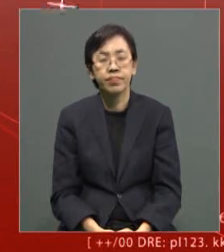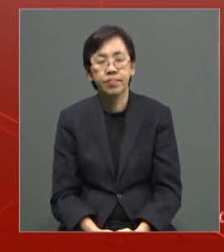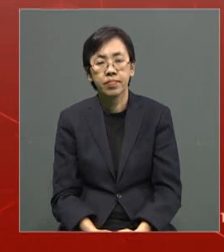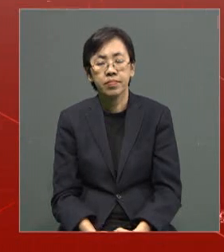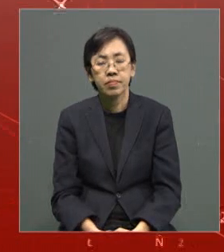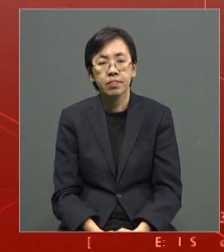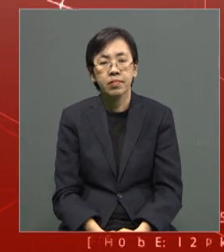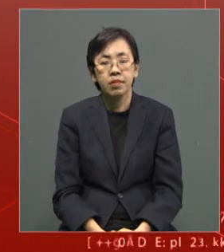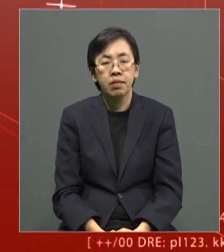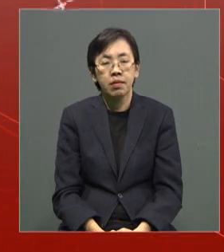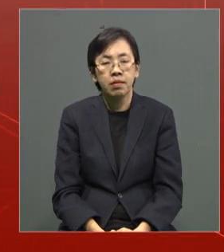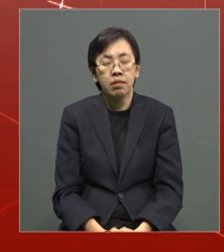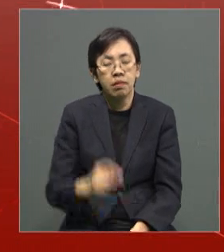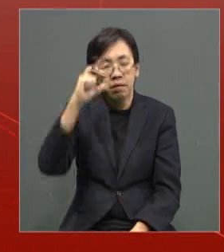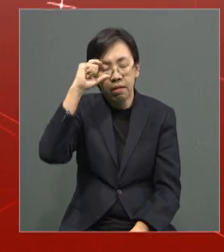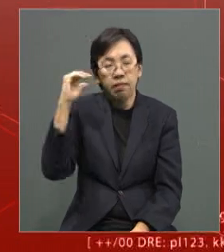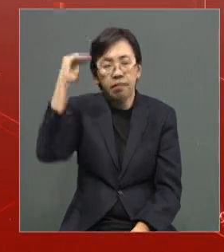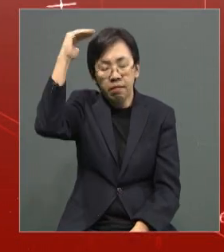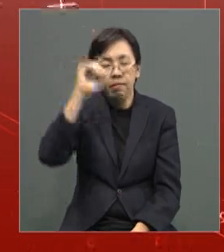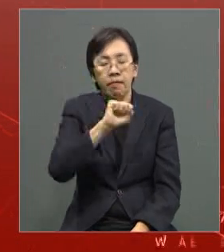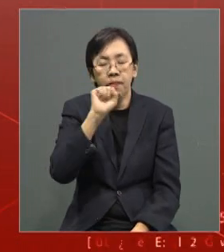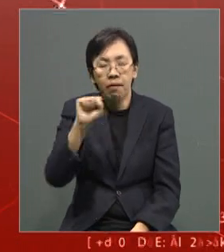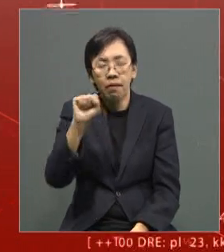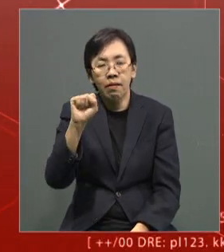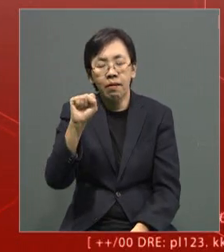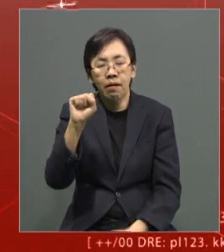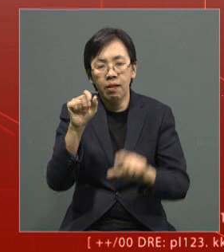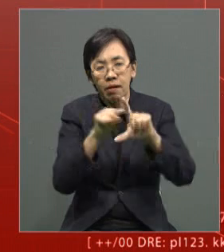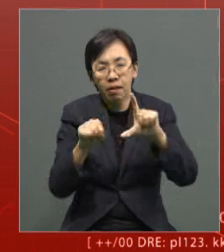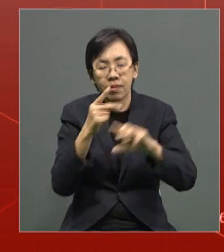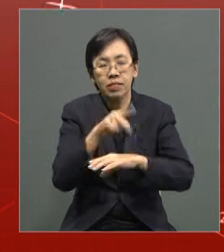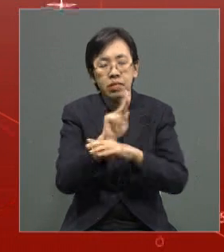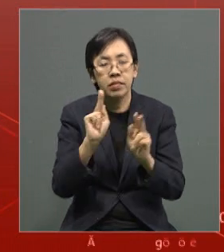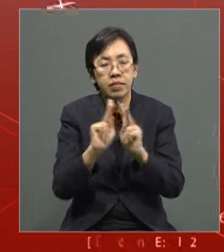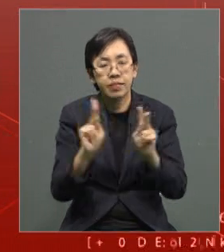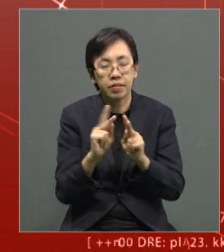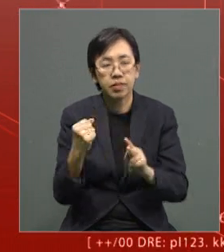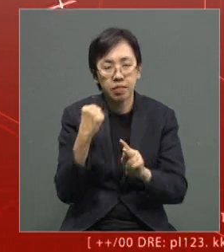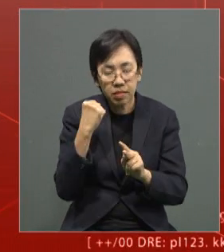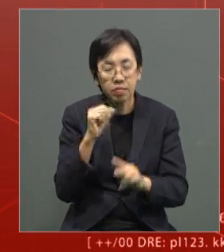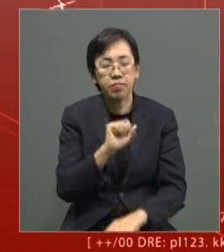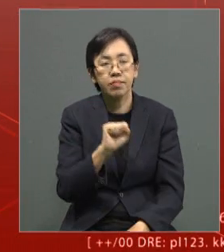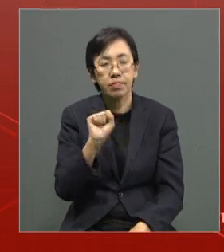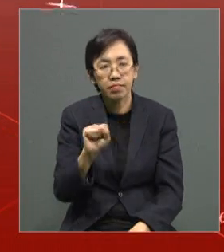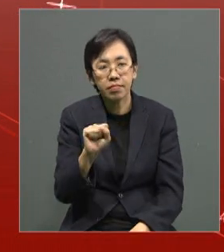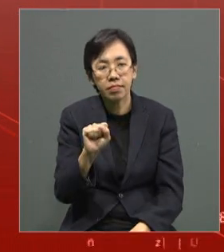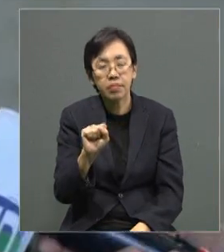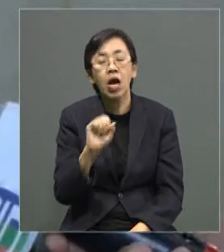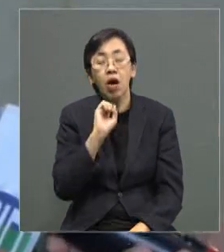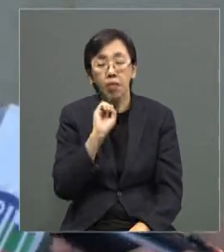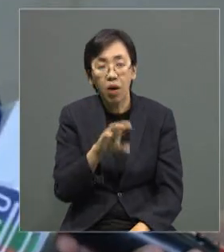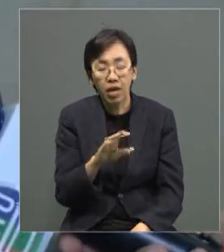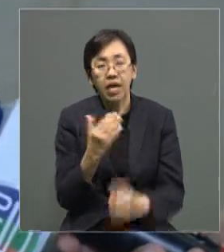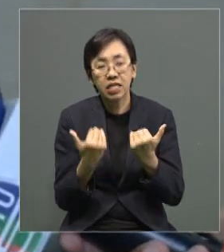และในขณะเดียวกันนะคะนายรังสิมันโรมส.ส.พรรคก้าวไกลในฐานะประธานคณะกรรมาธิการความมั่นคงสภาผู้แทนราษฎรนะคะก็บอกว่า